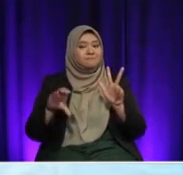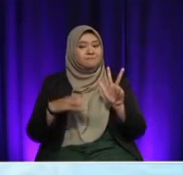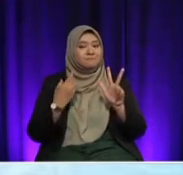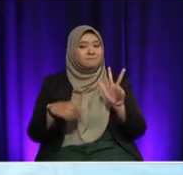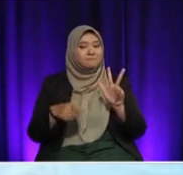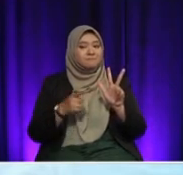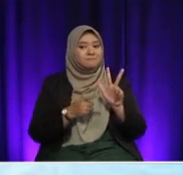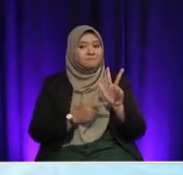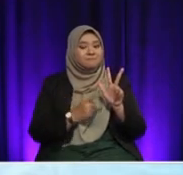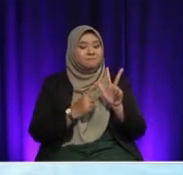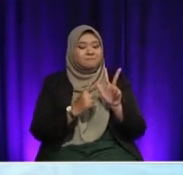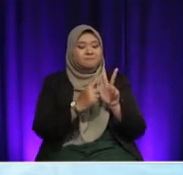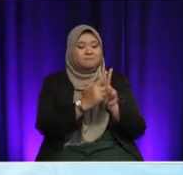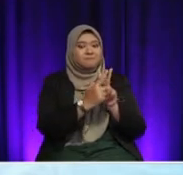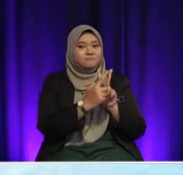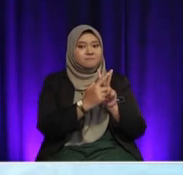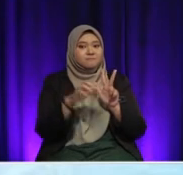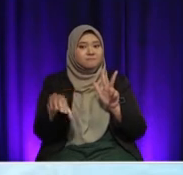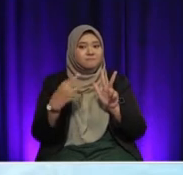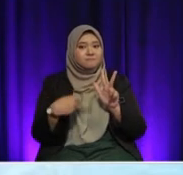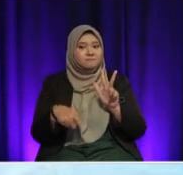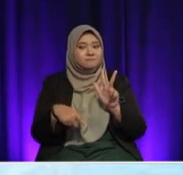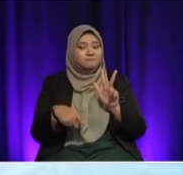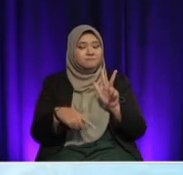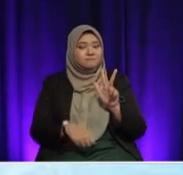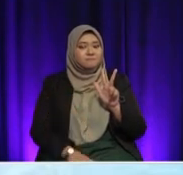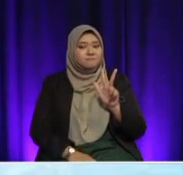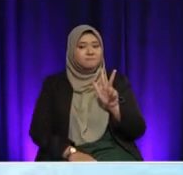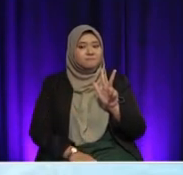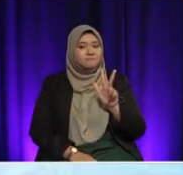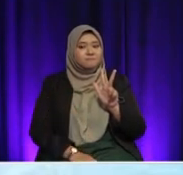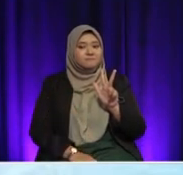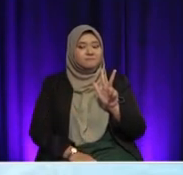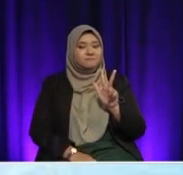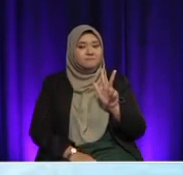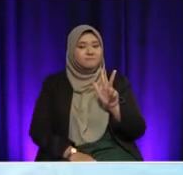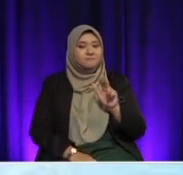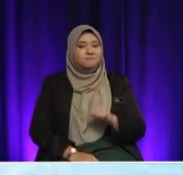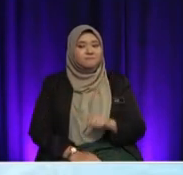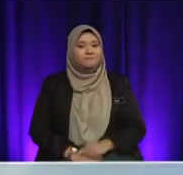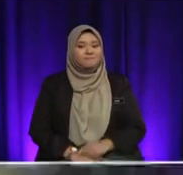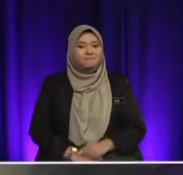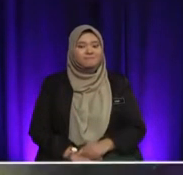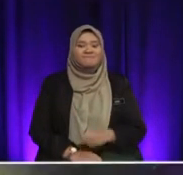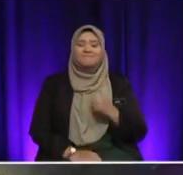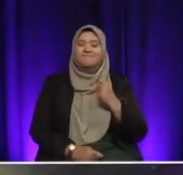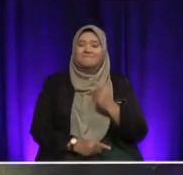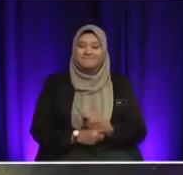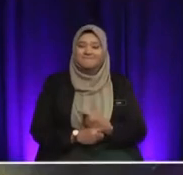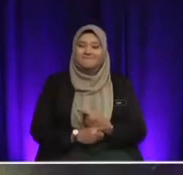ikan dengan beras yang dikisar. Menyalur ikan dengan beras yang dikisar. Okey, alhamdulillah. Jadi, ikan pekasam